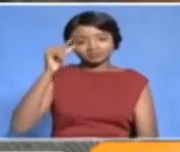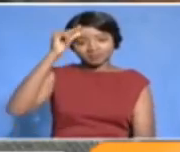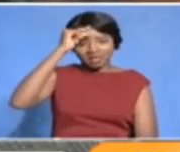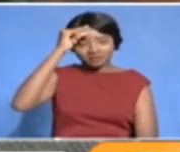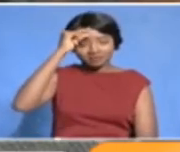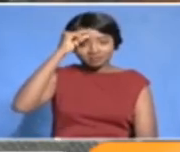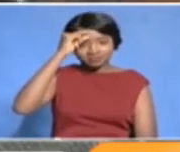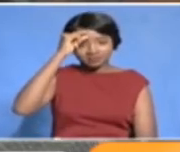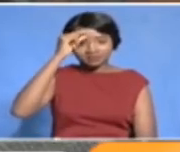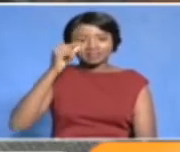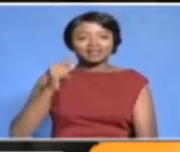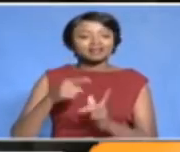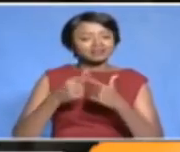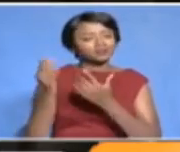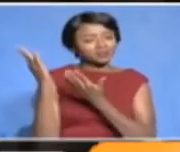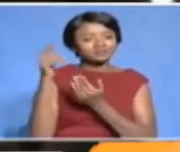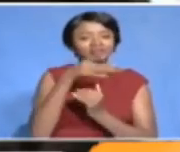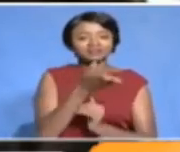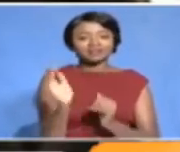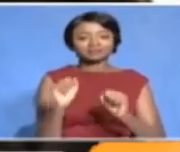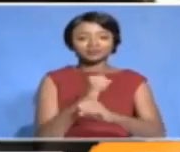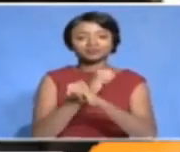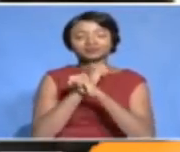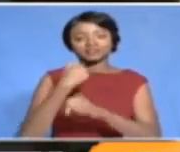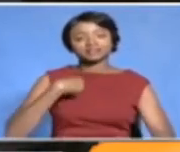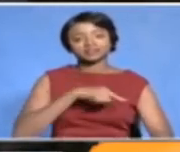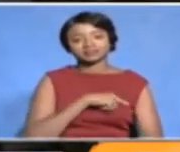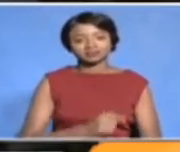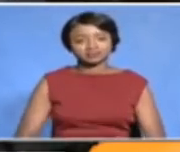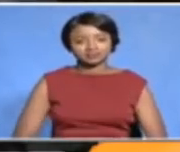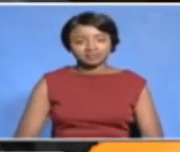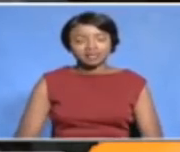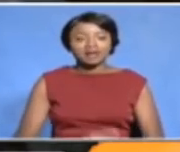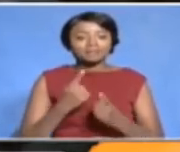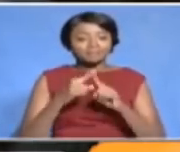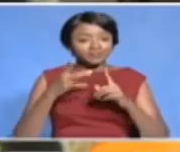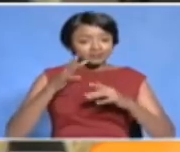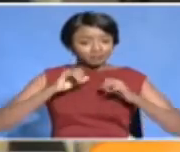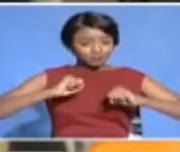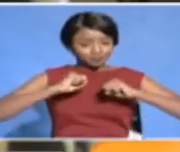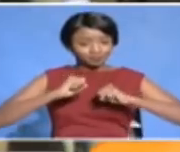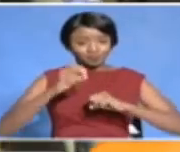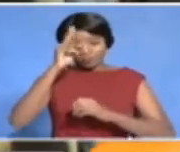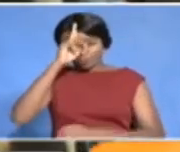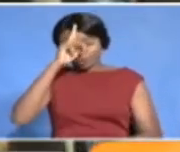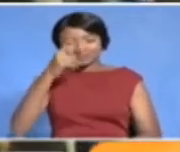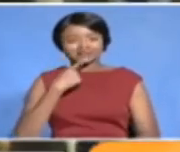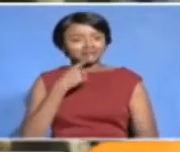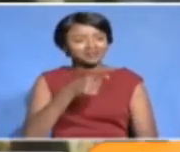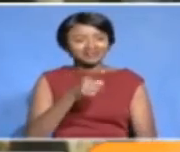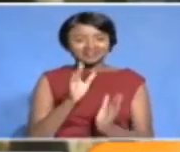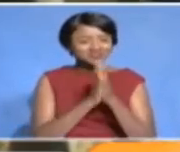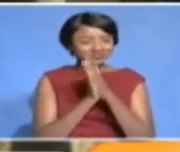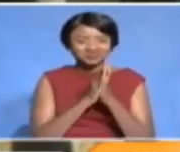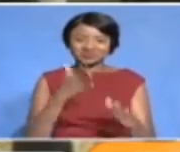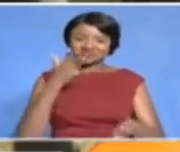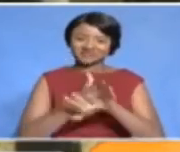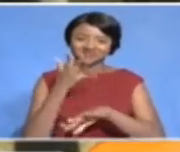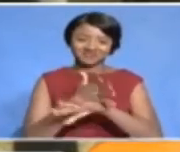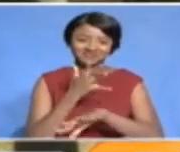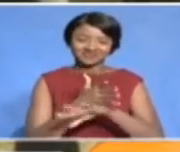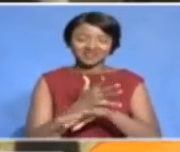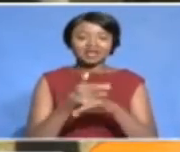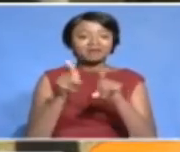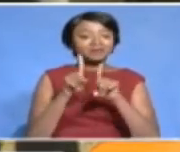tulikuwa natarajia kwamba wanatulinda. Kwa upande wake mkuu wa polisi katika eneo hilo Shadrack Ruto amepuzilia mbali madai hayo na kutoa wito